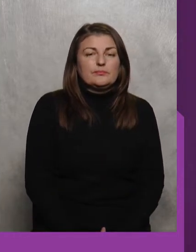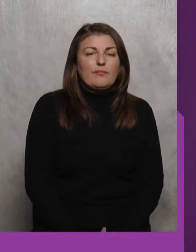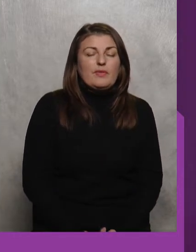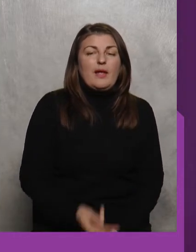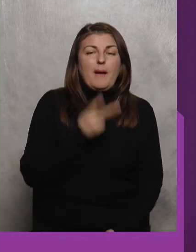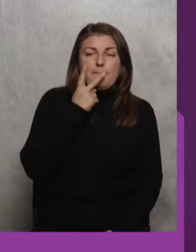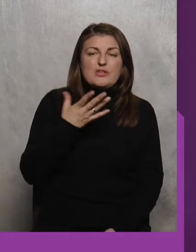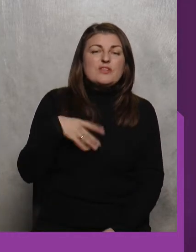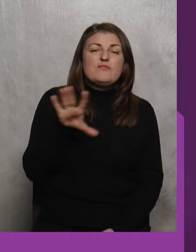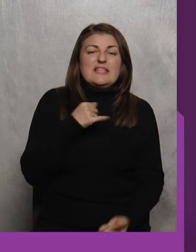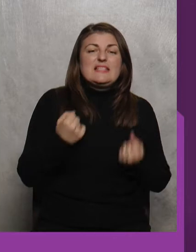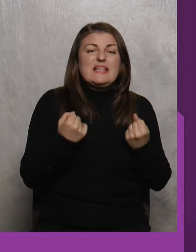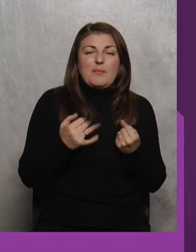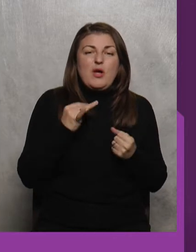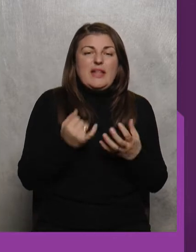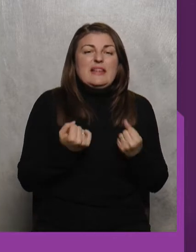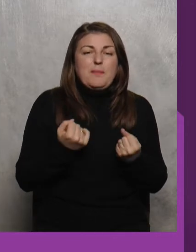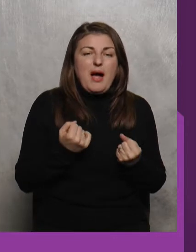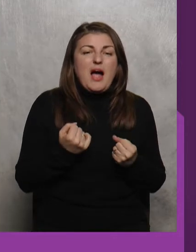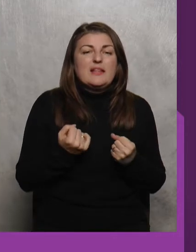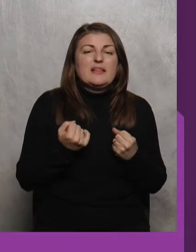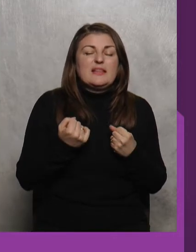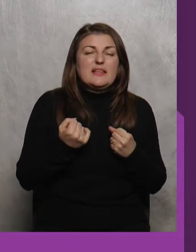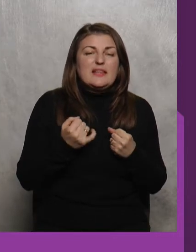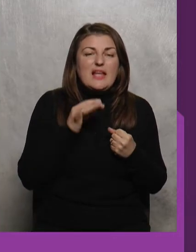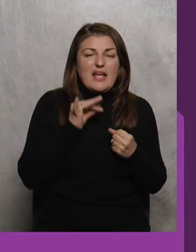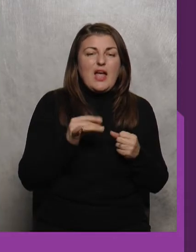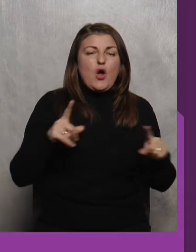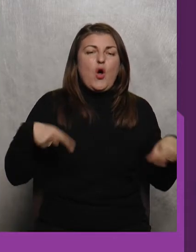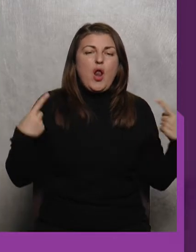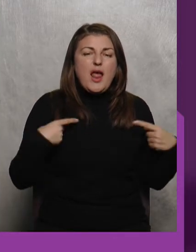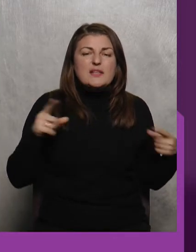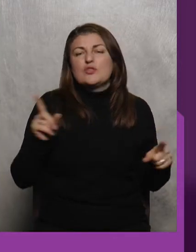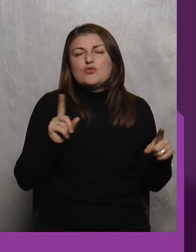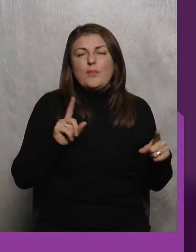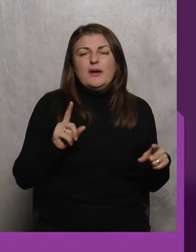Бачите, всі стримують і тримають і коляски, щоб вони